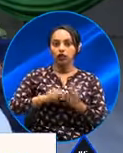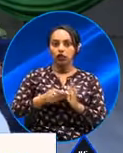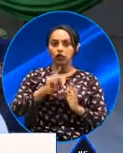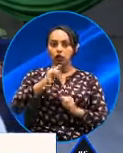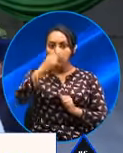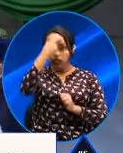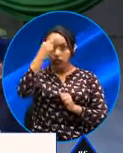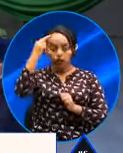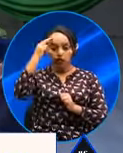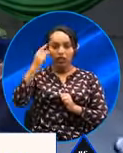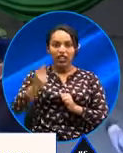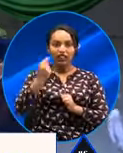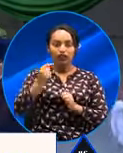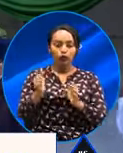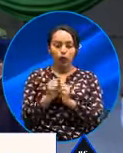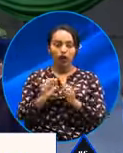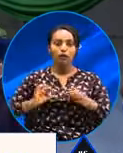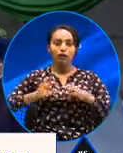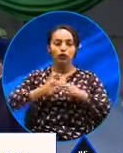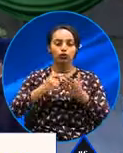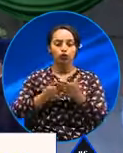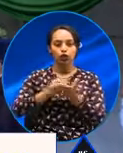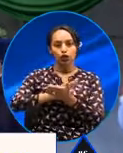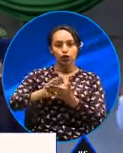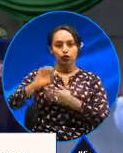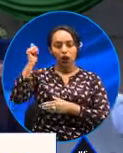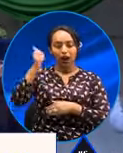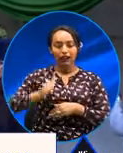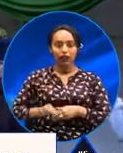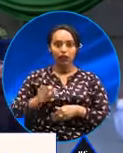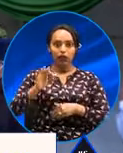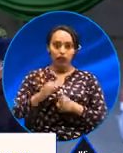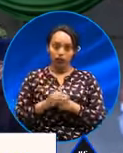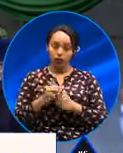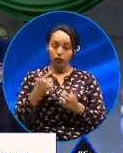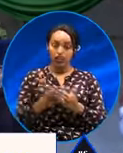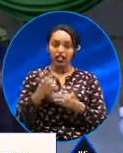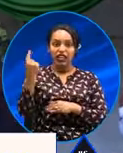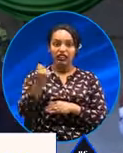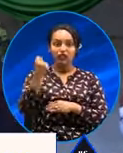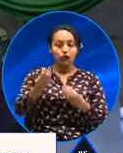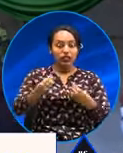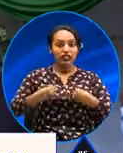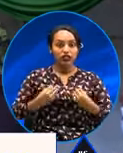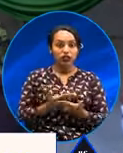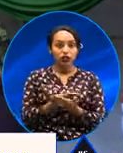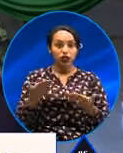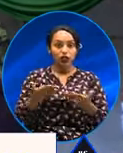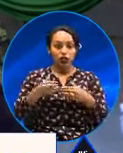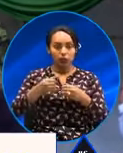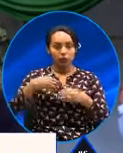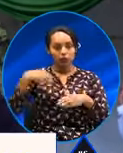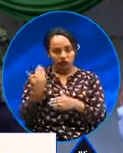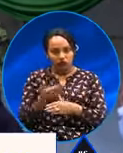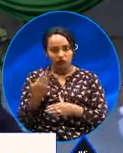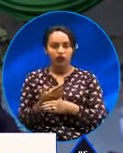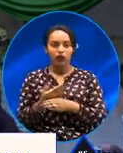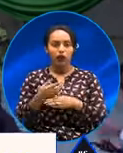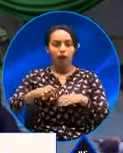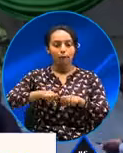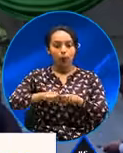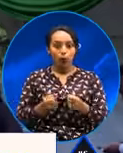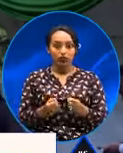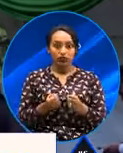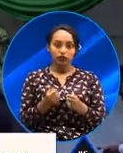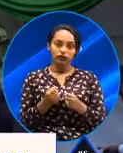ምክንያቱም ከተፈጥሮ ጋር የተገናኘው ይህ ንጹህ አየር የምናገኘው ይሄን የተፈጥሮ የሰጠችንን ነገር መቀጥቀጥ፣ መጨፍጨፍ፣